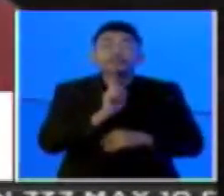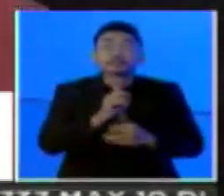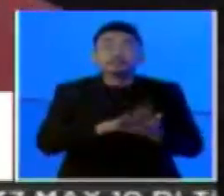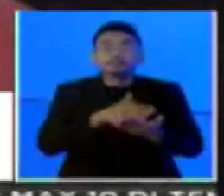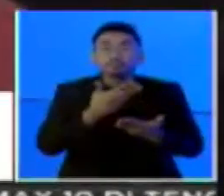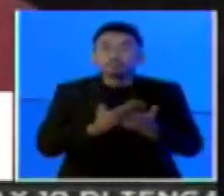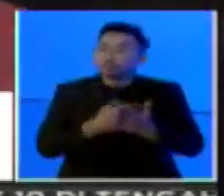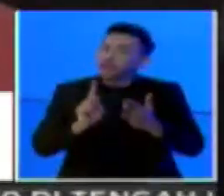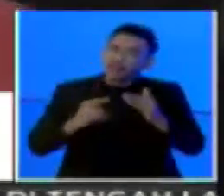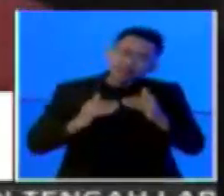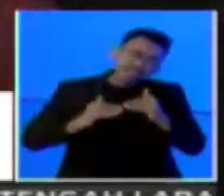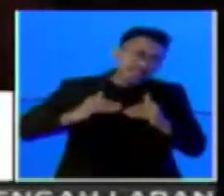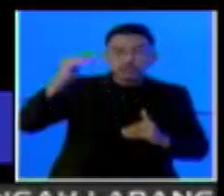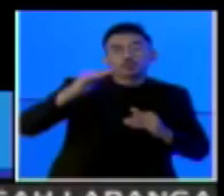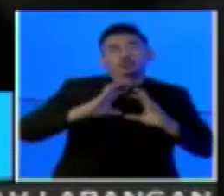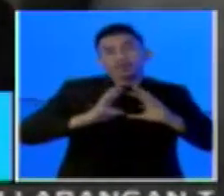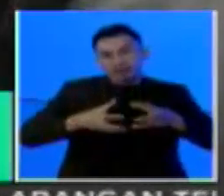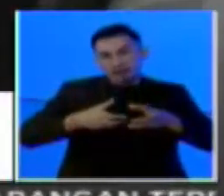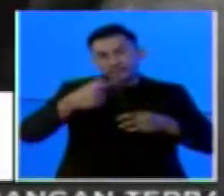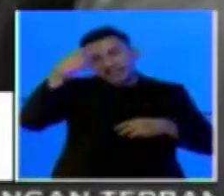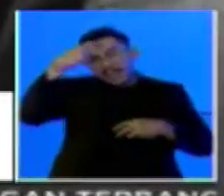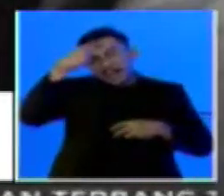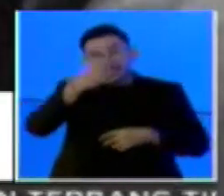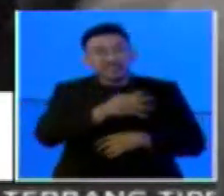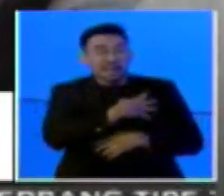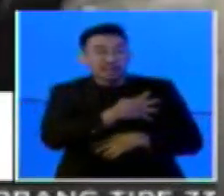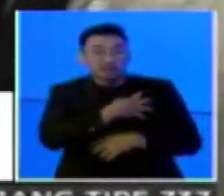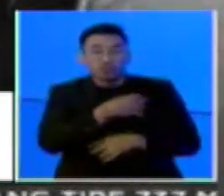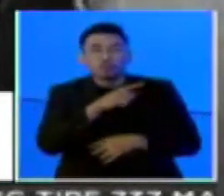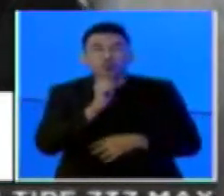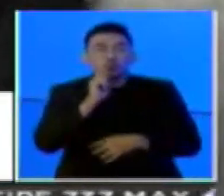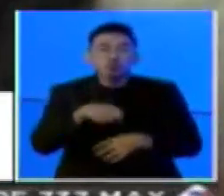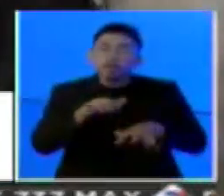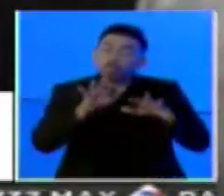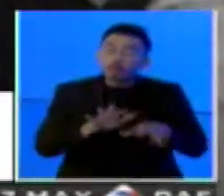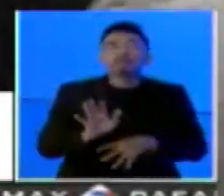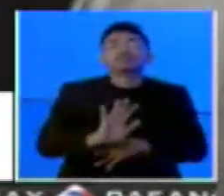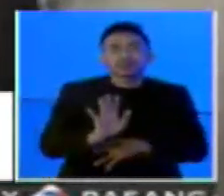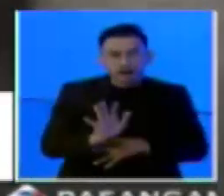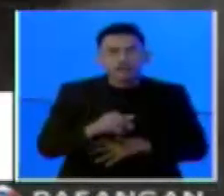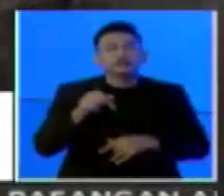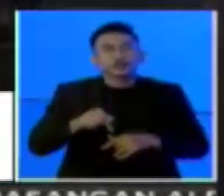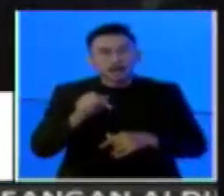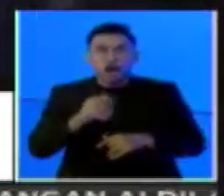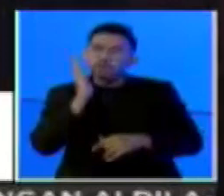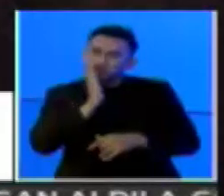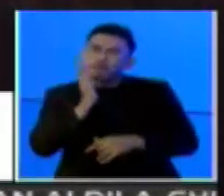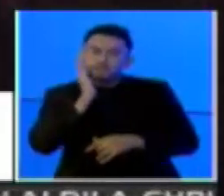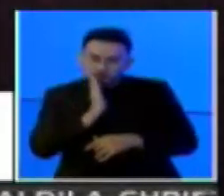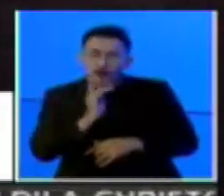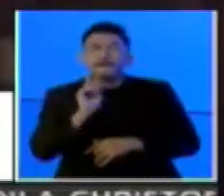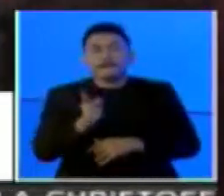Penyakit jantung koroner kini tak hanya menyerang pada generasi usia lanjut. Penyakit ini bahkan telah menyerang pada mereka yang berada pada usia